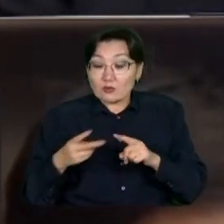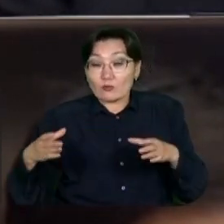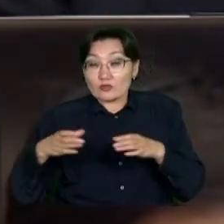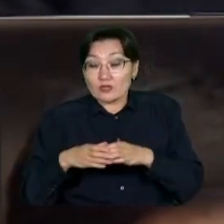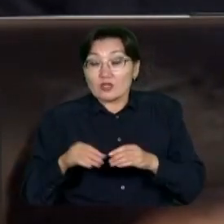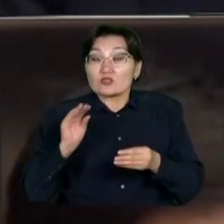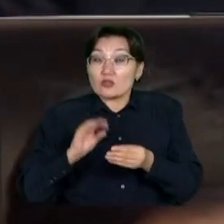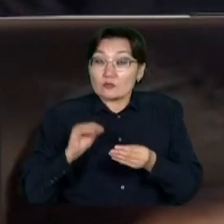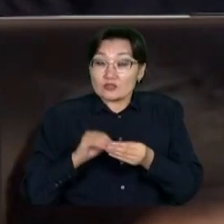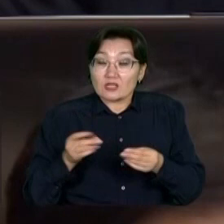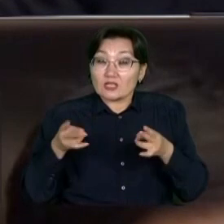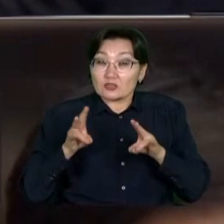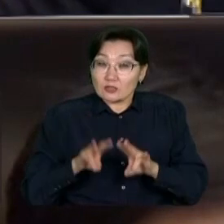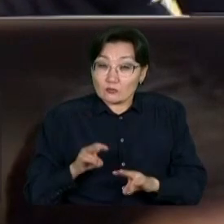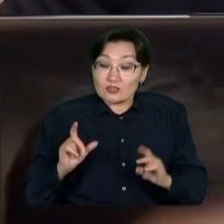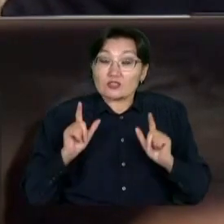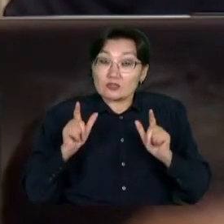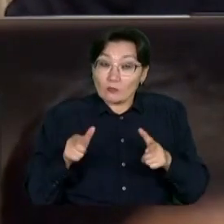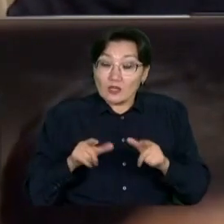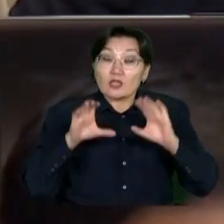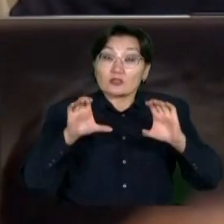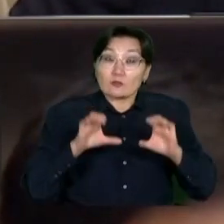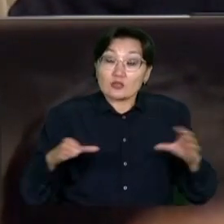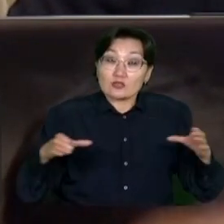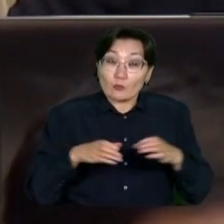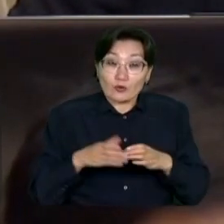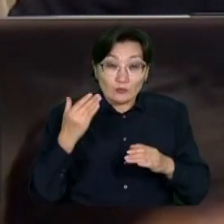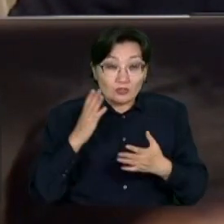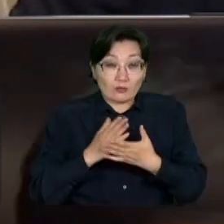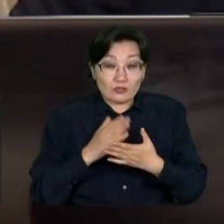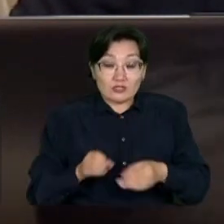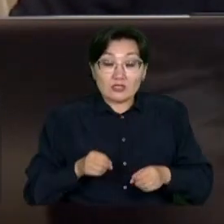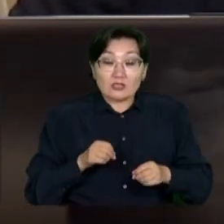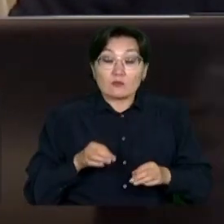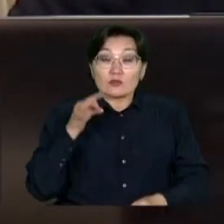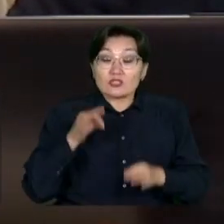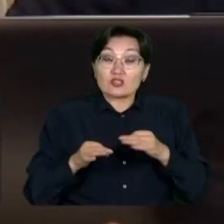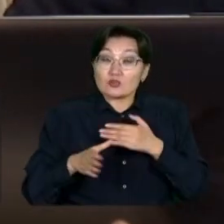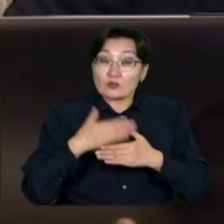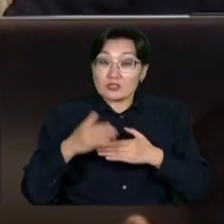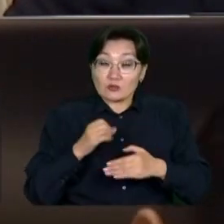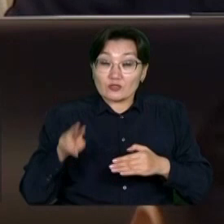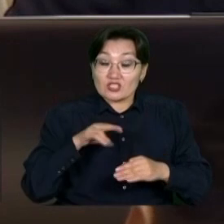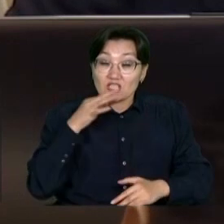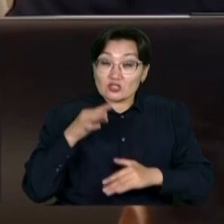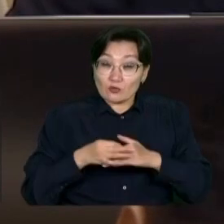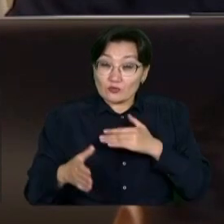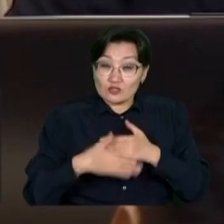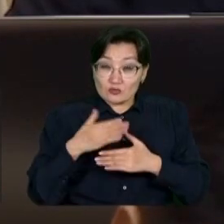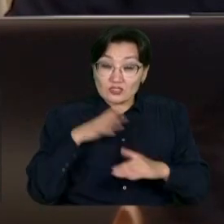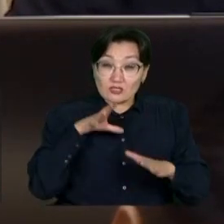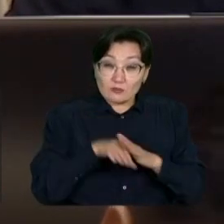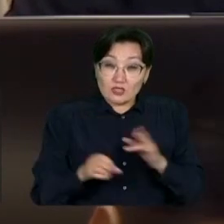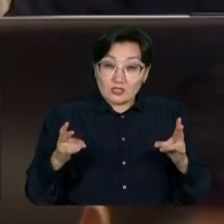сол қалпында қалдыруды қолдап отыр. Заңнама комитеті бұрыннан бар, қылмыстық жауапкершілікпен қатар әкімшілік жауапкершілікті де